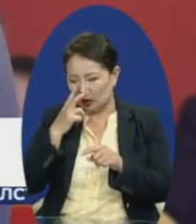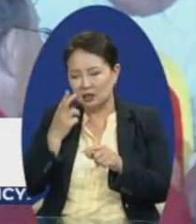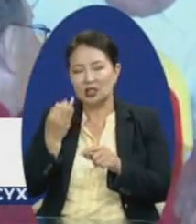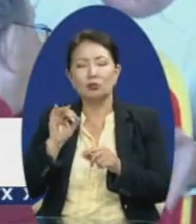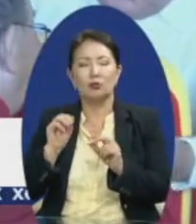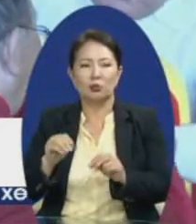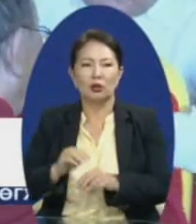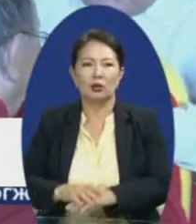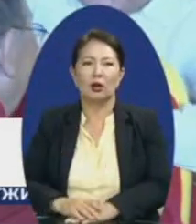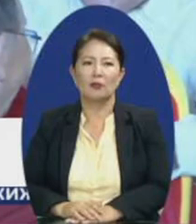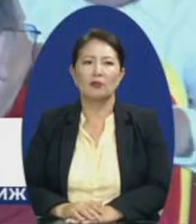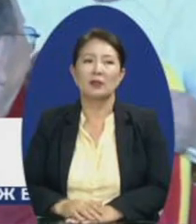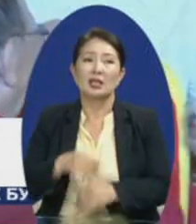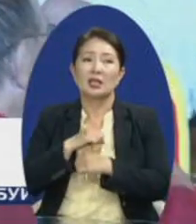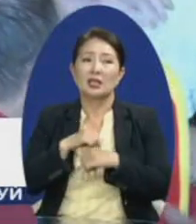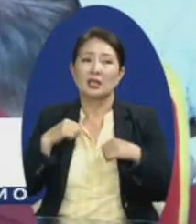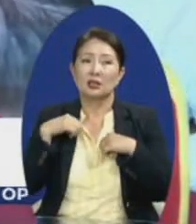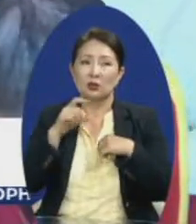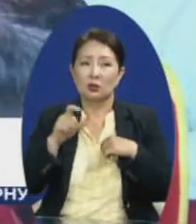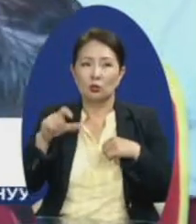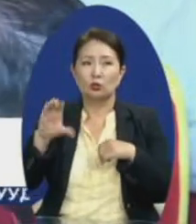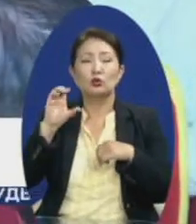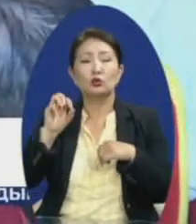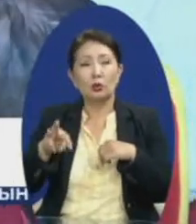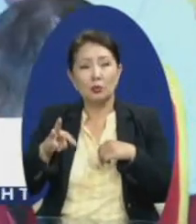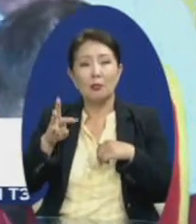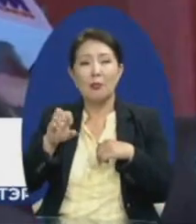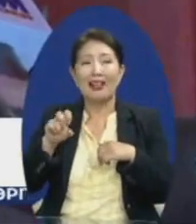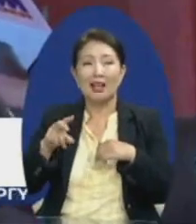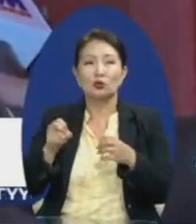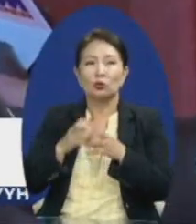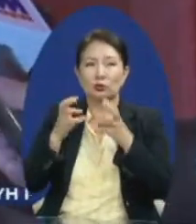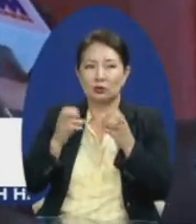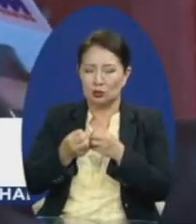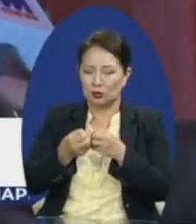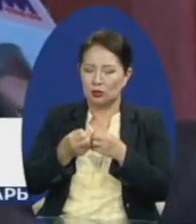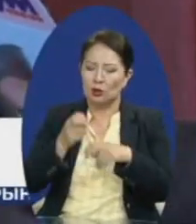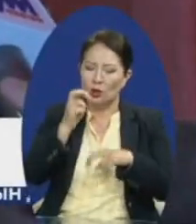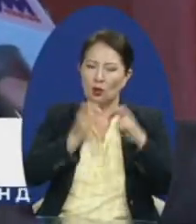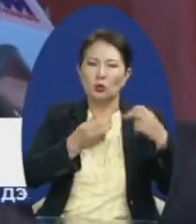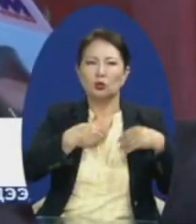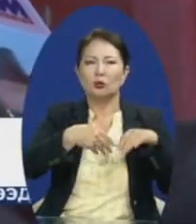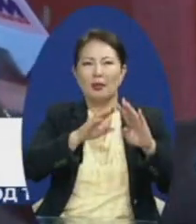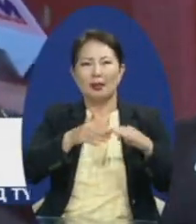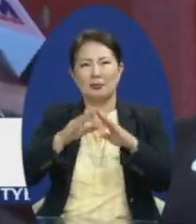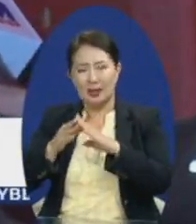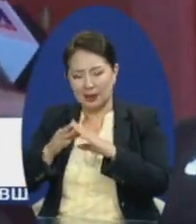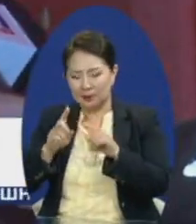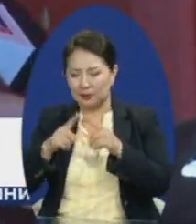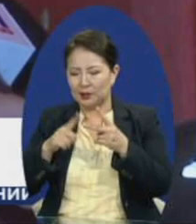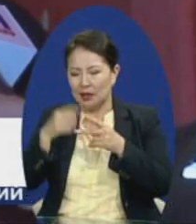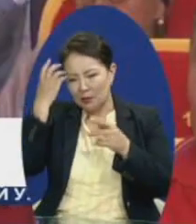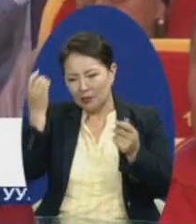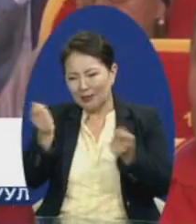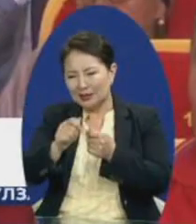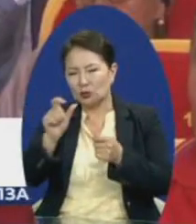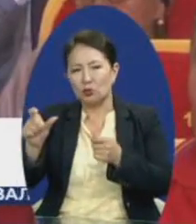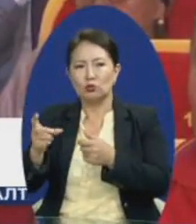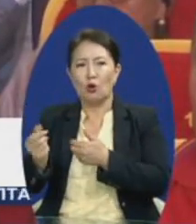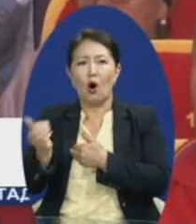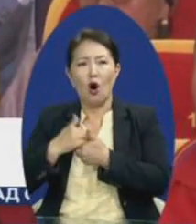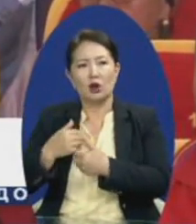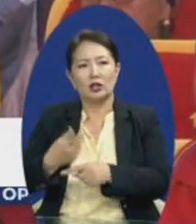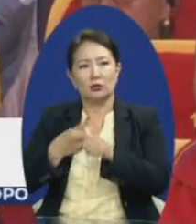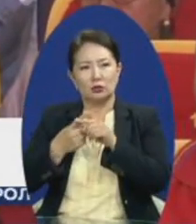болно. Иргэдийн хувьд сумдад мал аж ахуйн бүтээгдэхүүний боловсруулах үйлдвэрүүдийг барих малчтын орлогыг нэмэгдүүлэхэд чиглэсэн